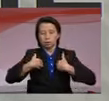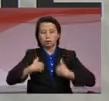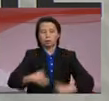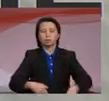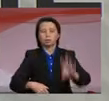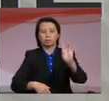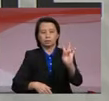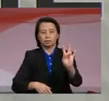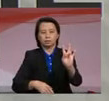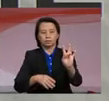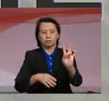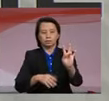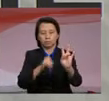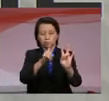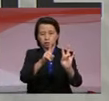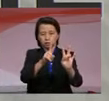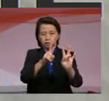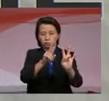sejumlah